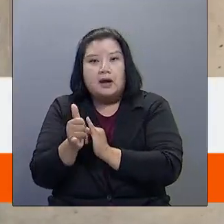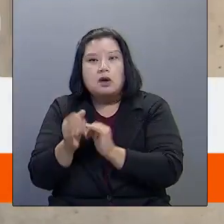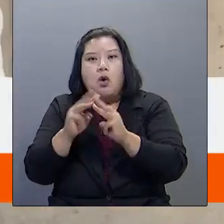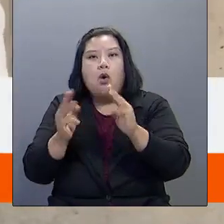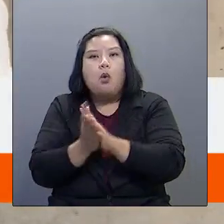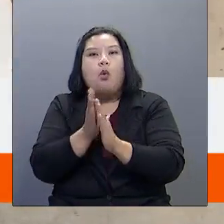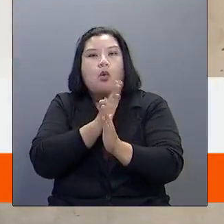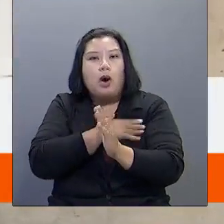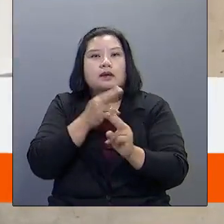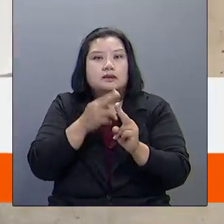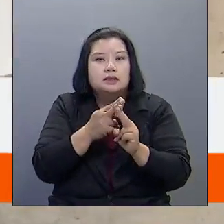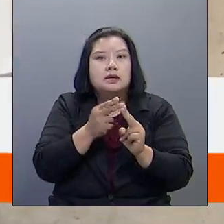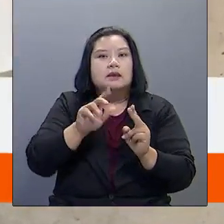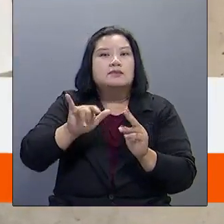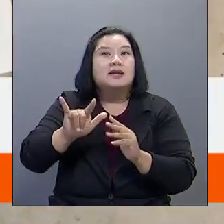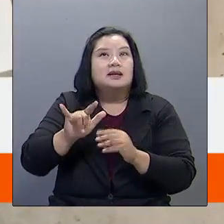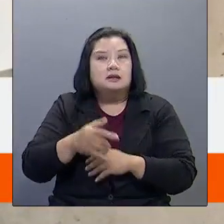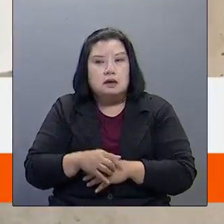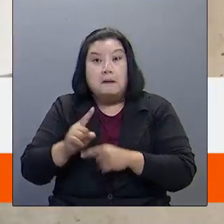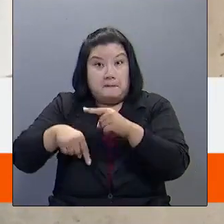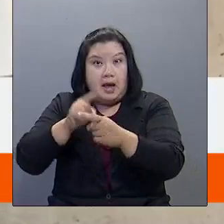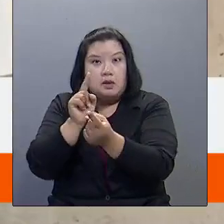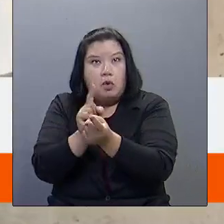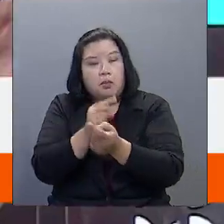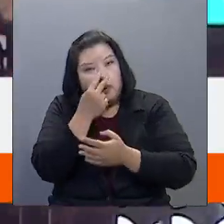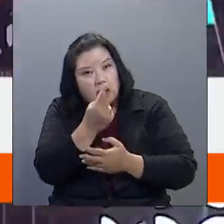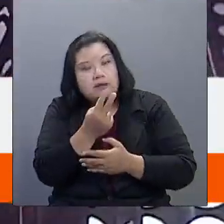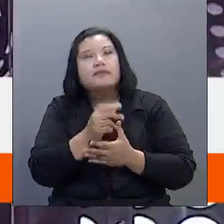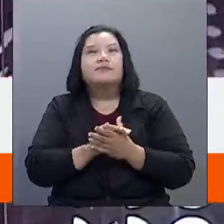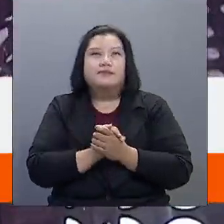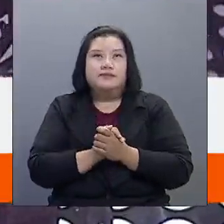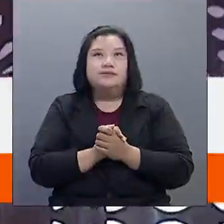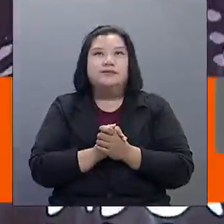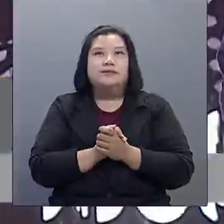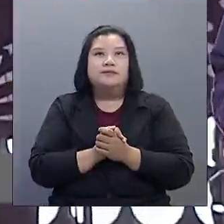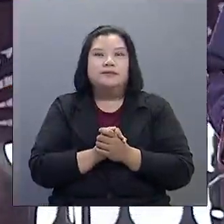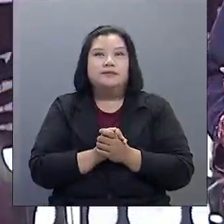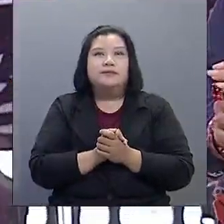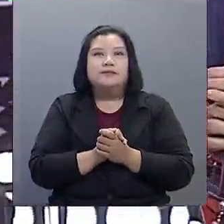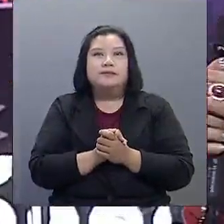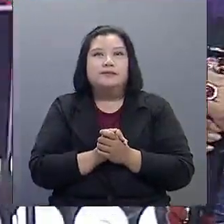ริญ เจริญ ค่ะพี่ใหญ่ติดต่อพี่ใหญ่พาไปทำบุญ